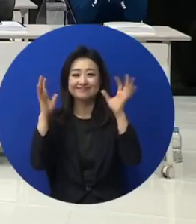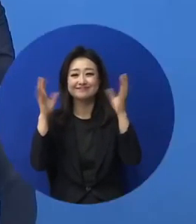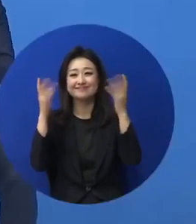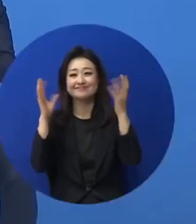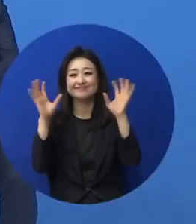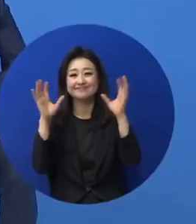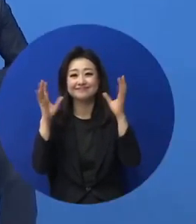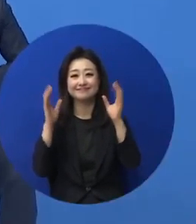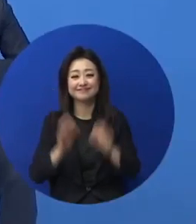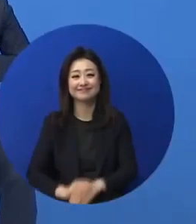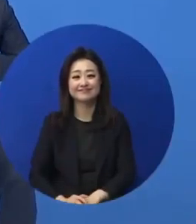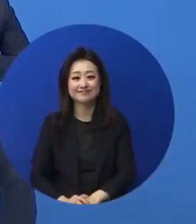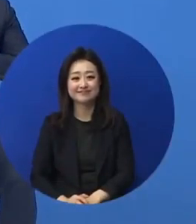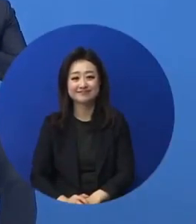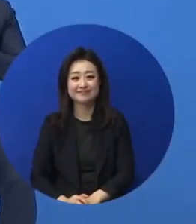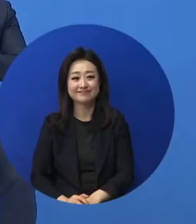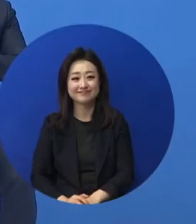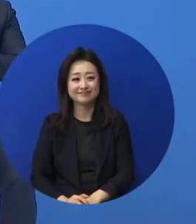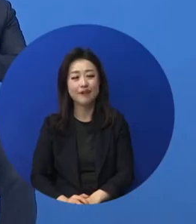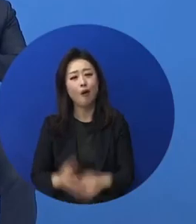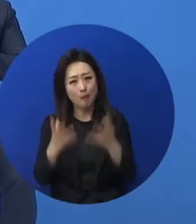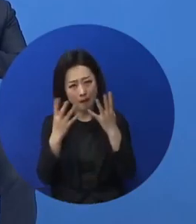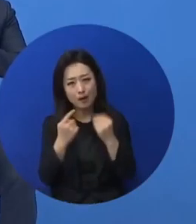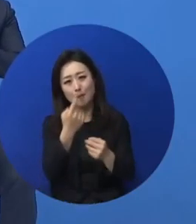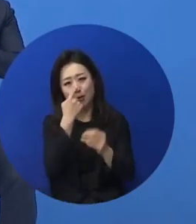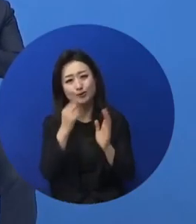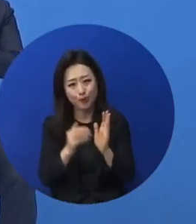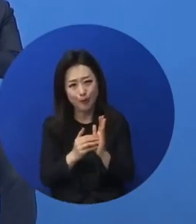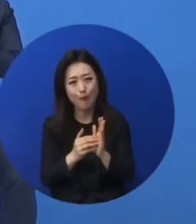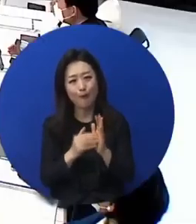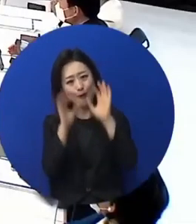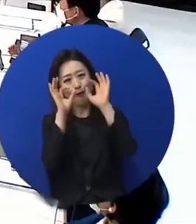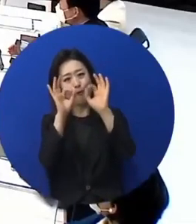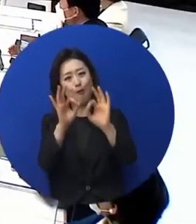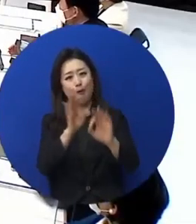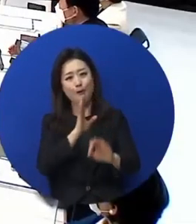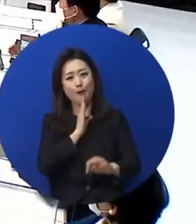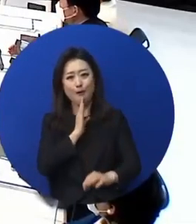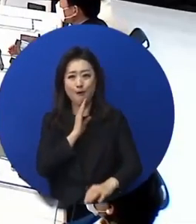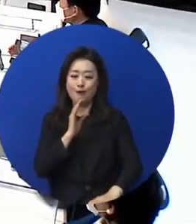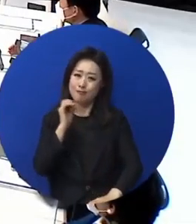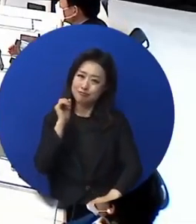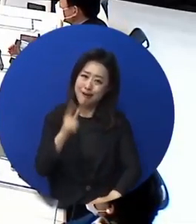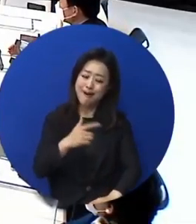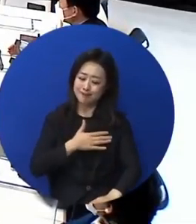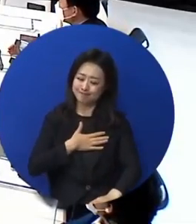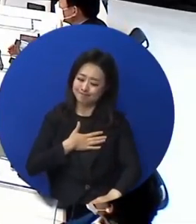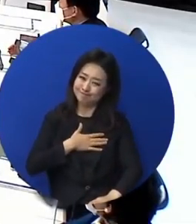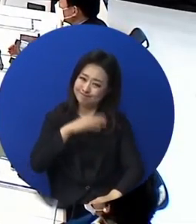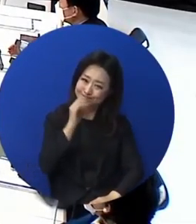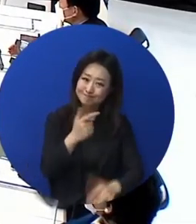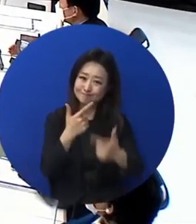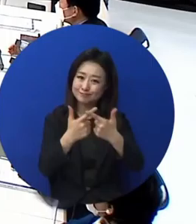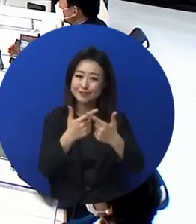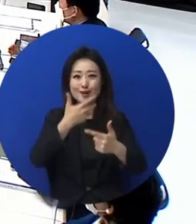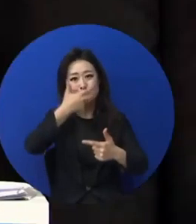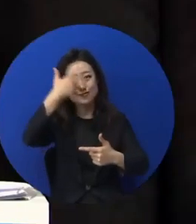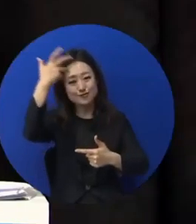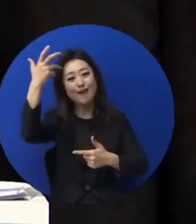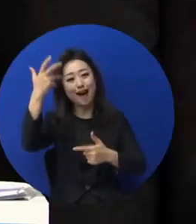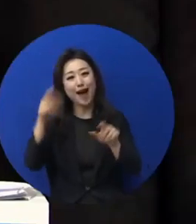아, 얘기 듣다 보니까 많이 배우고 또 이렇게 든든하다는 생각이 들고 또 가슴 뿌듯하고 부산의 큰 그림을 같이